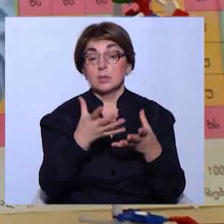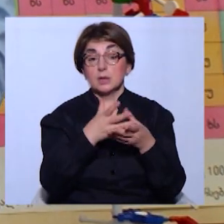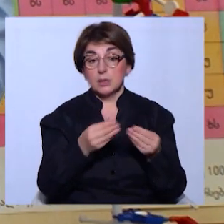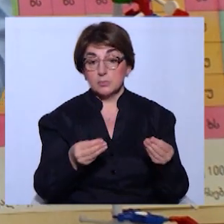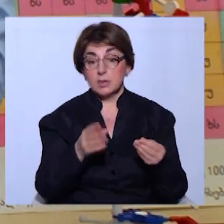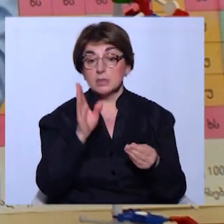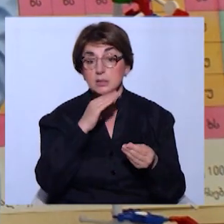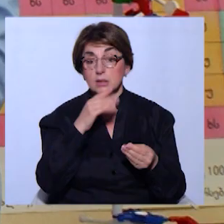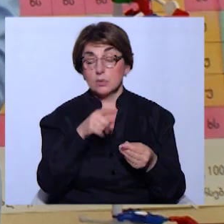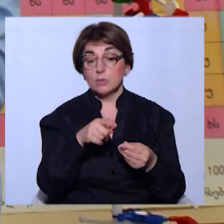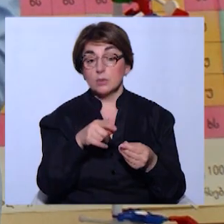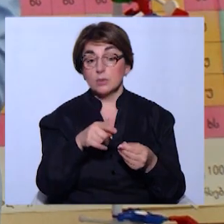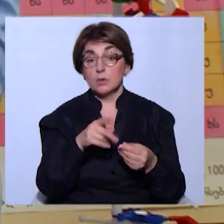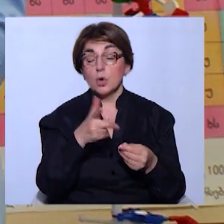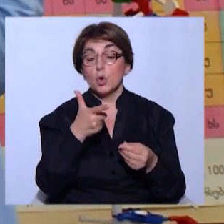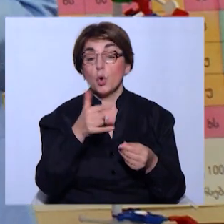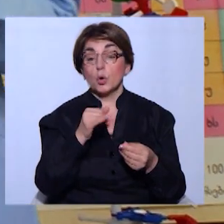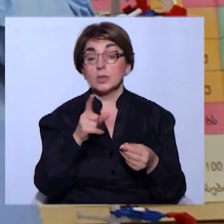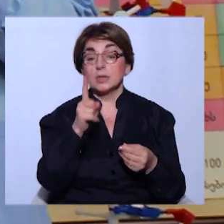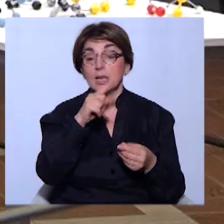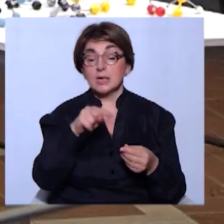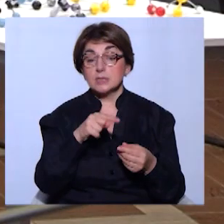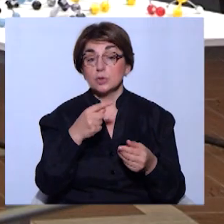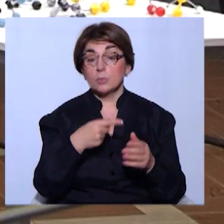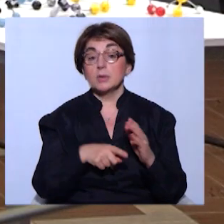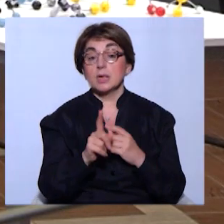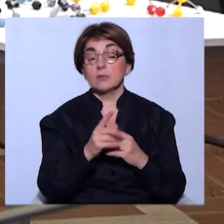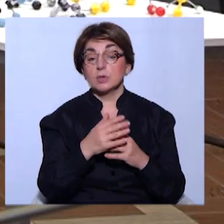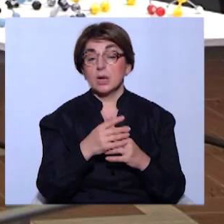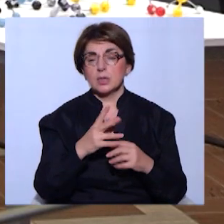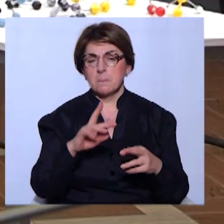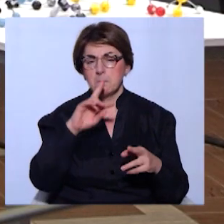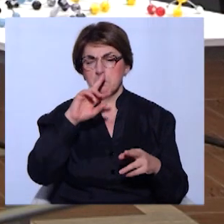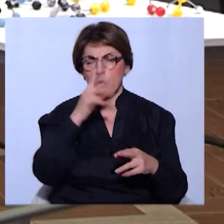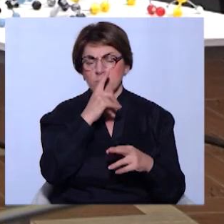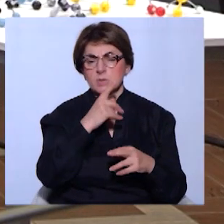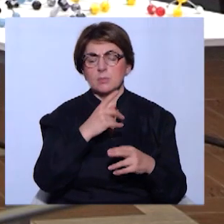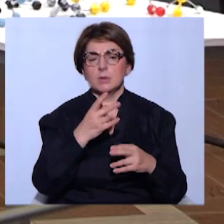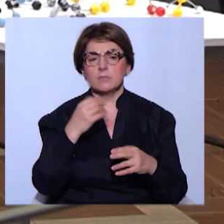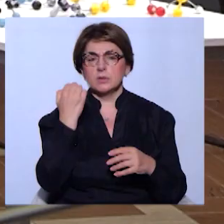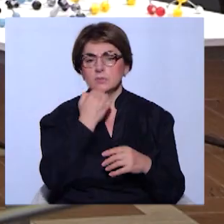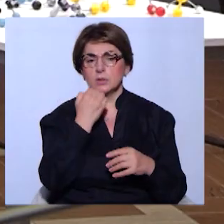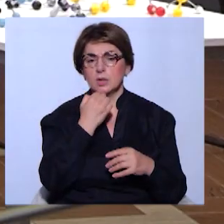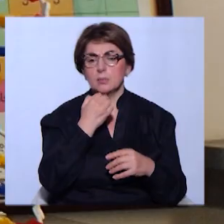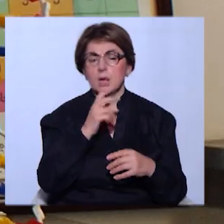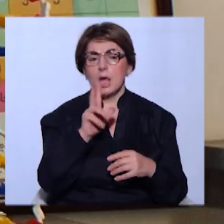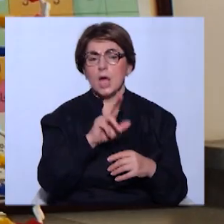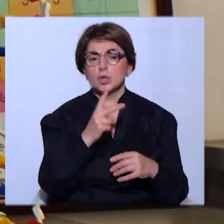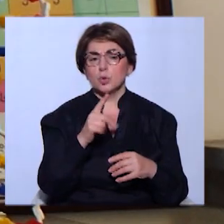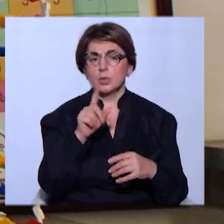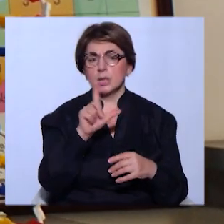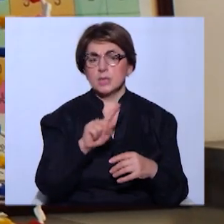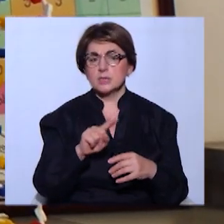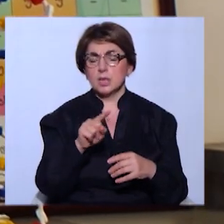გოგირდწყალბადში გოგირდის ჟანგვის ხარისხი არის -2. ამ შემთხვევაში გოგირდს აქვს ყველაზე დაბალი ჟანგვის ხარისხი, რაც იმას ნიშნავს, რომ